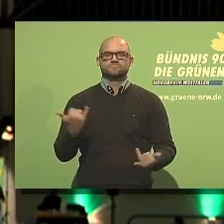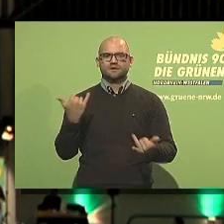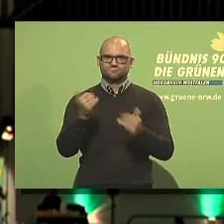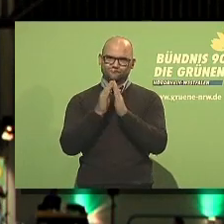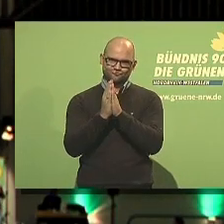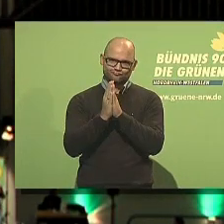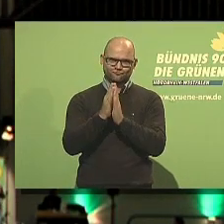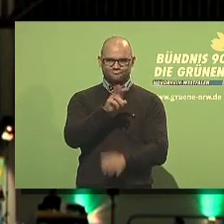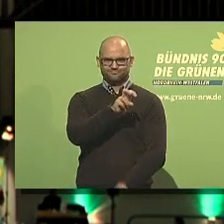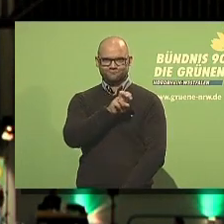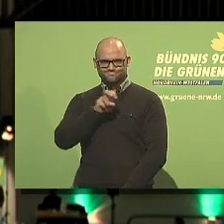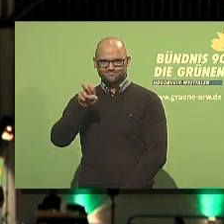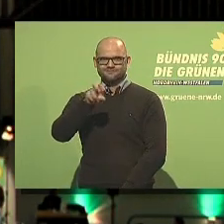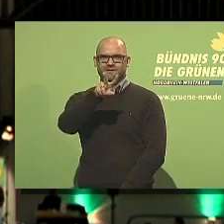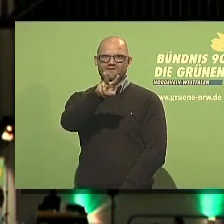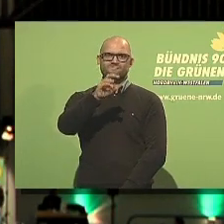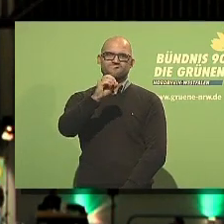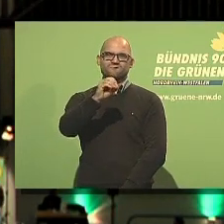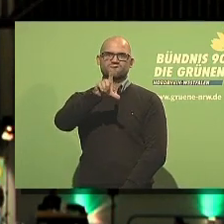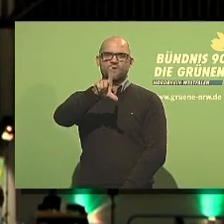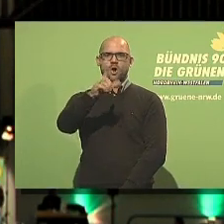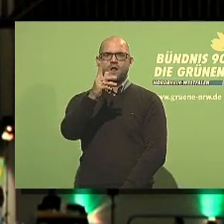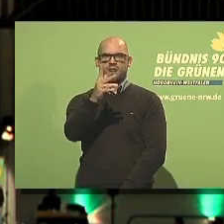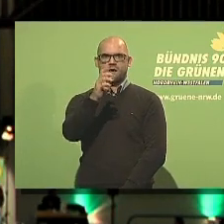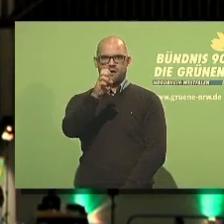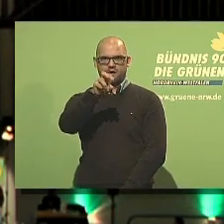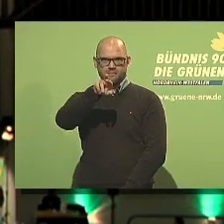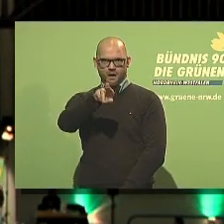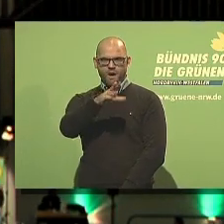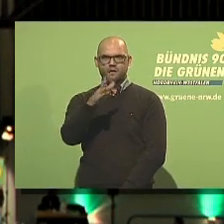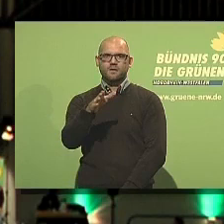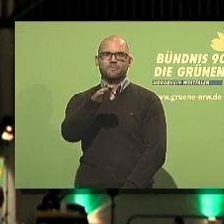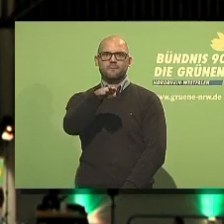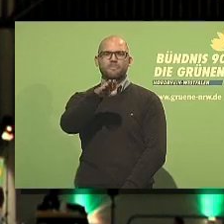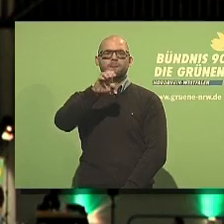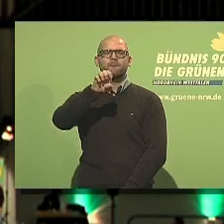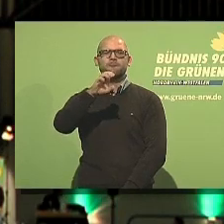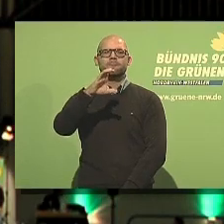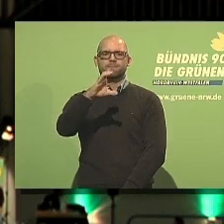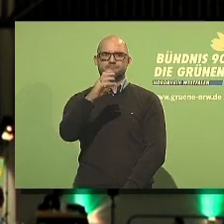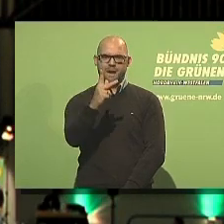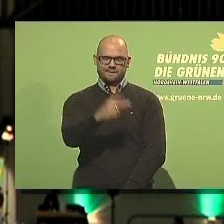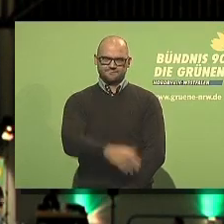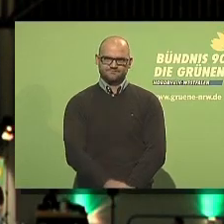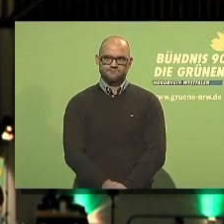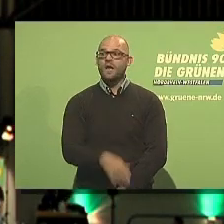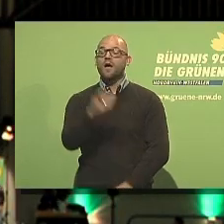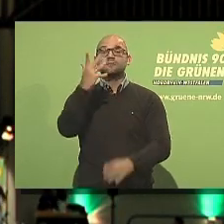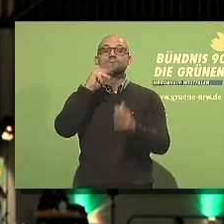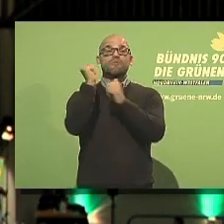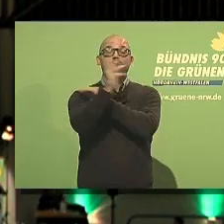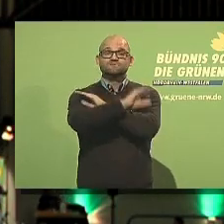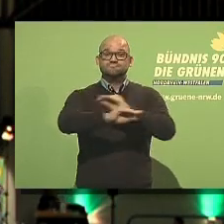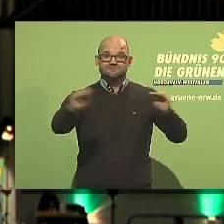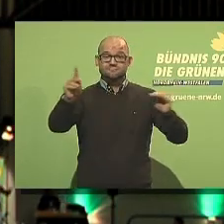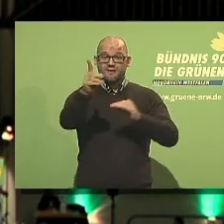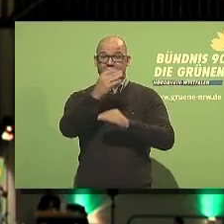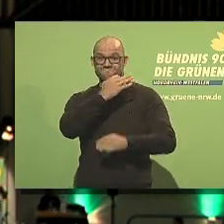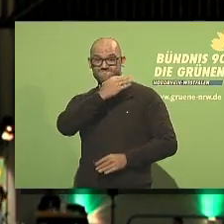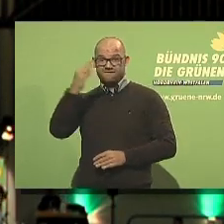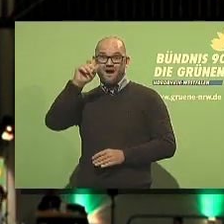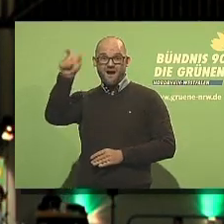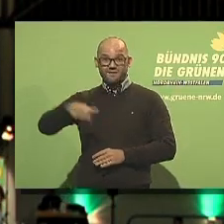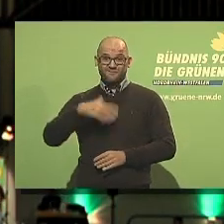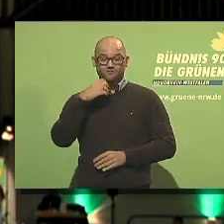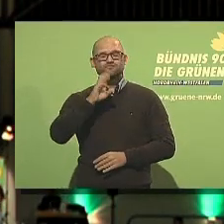langsam Volker Beck nach oben. Und nochmal der Hinweis, wer eine Frage an Volker stellen möchte, sollte sie jetzt dann hier vorne